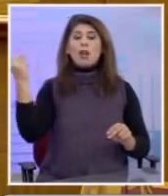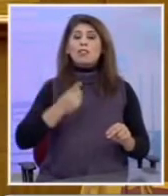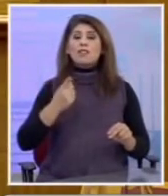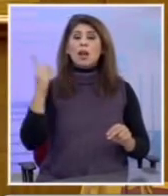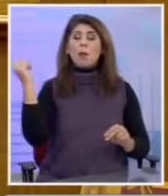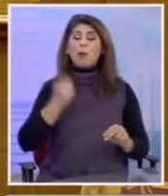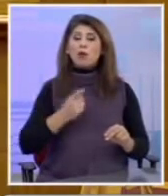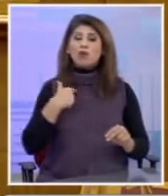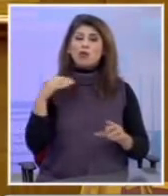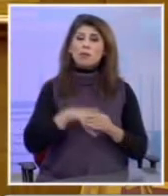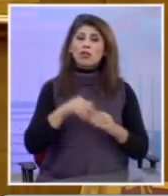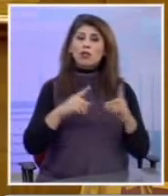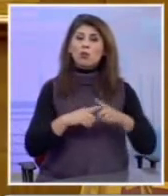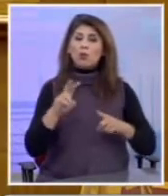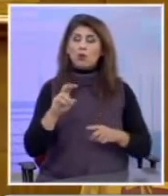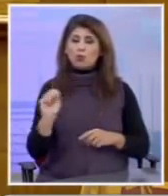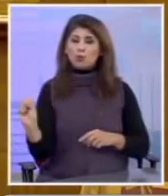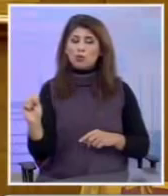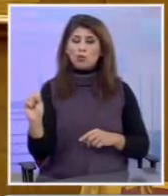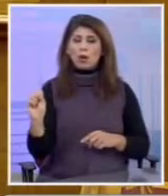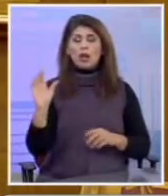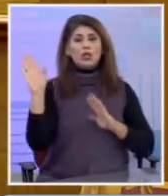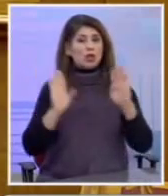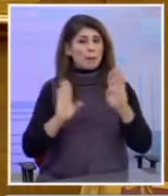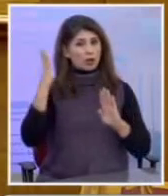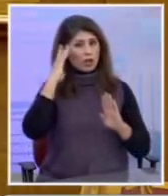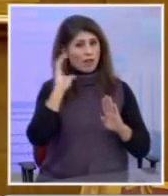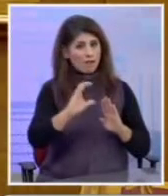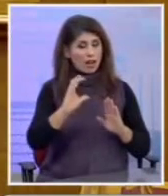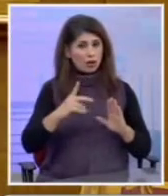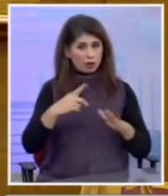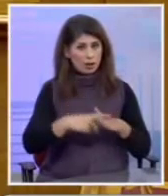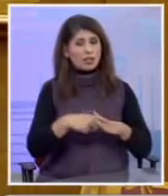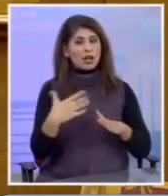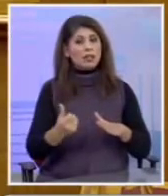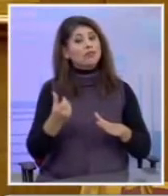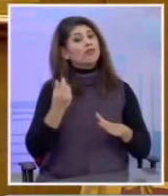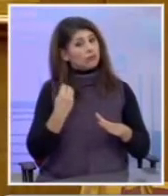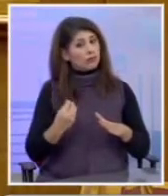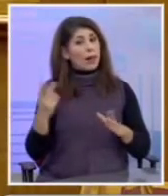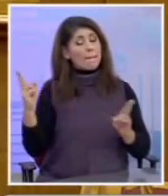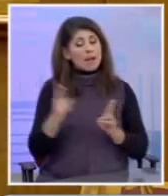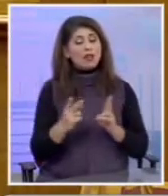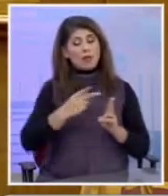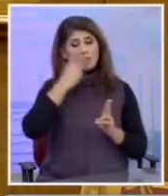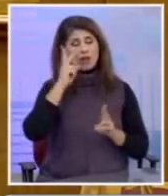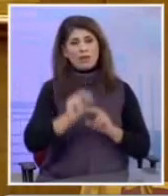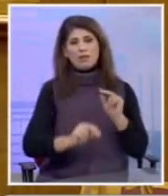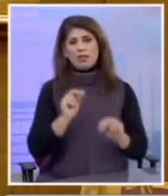ποσοστά συμμετοχής του ΤΑΦ ΣΥΓΜΑ στο μετοχικό κεφάλαιο των τραπεζών είχαν εξαιρετικά περιορισμένα δικαιώματα